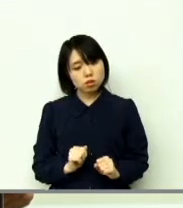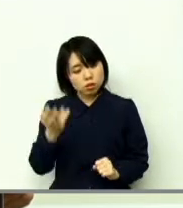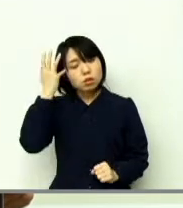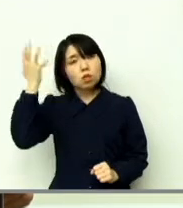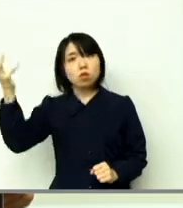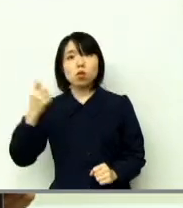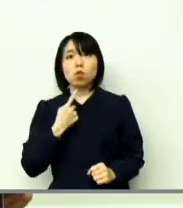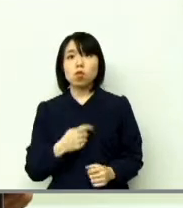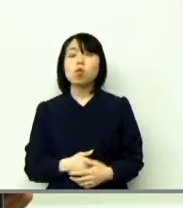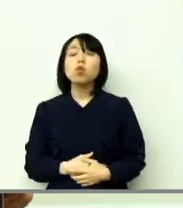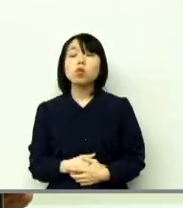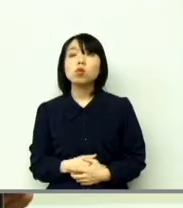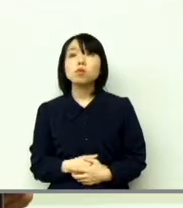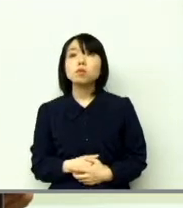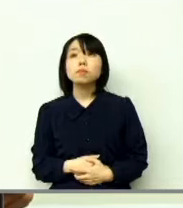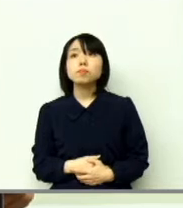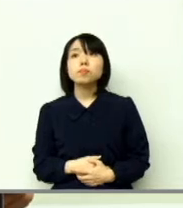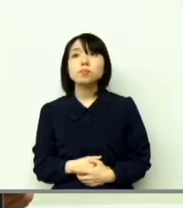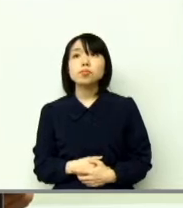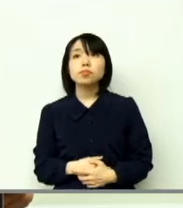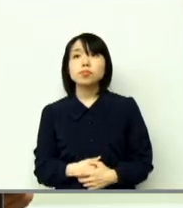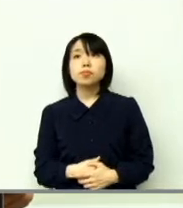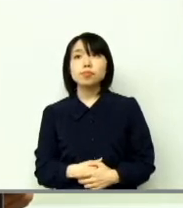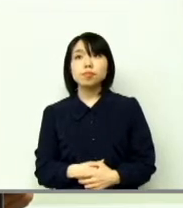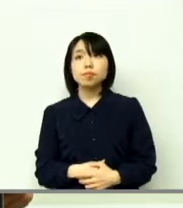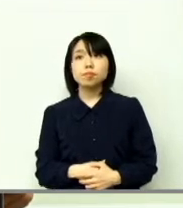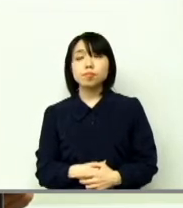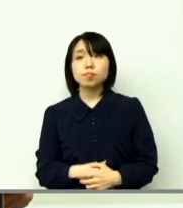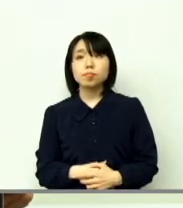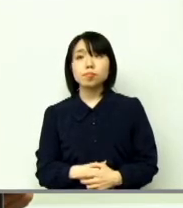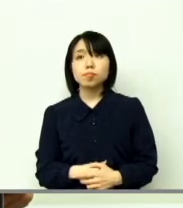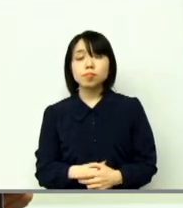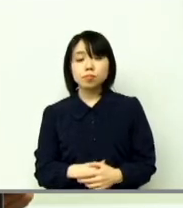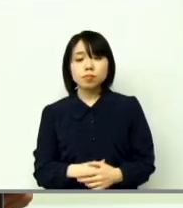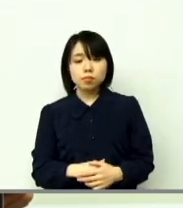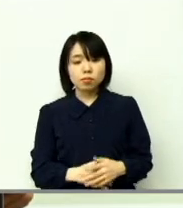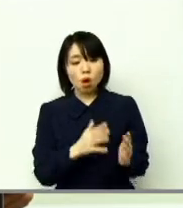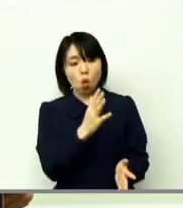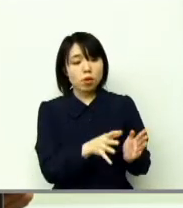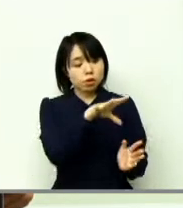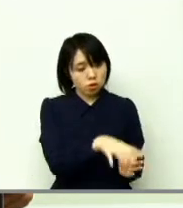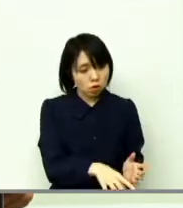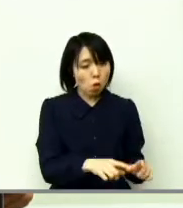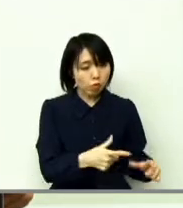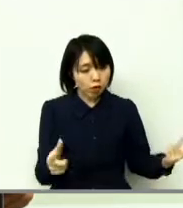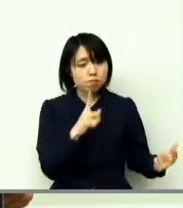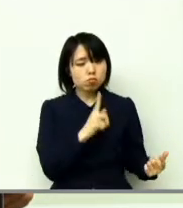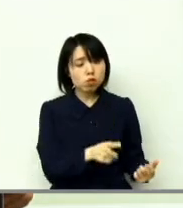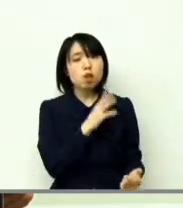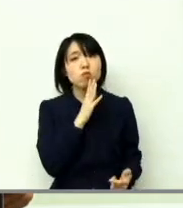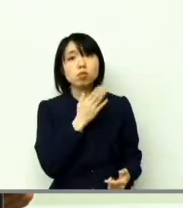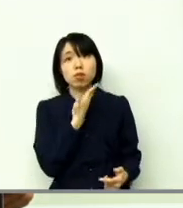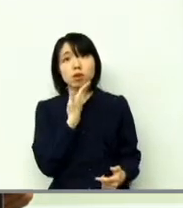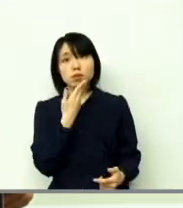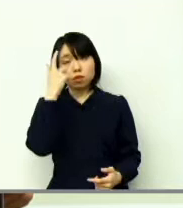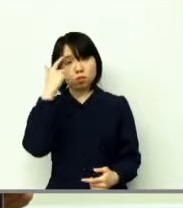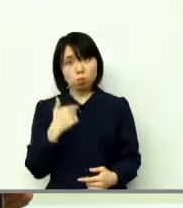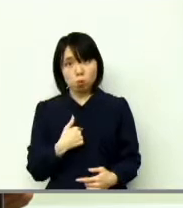。まあ、保育所の整備ということも非常に重要なことではありますけれども、私たちとし